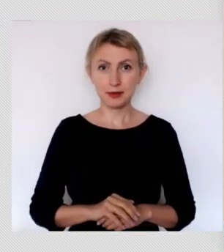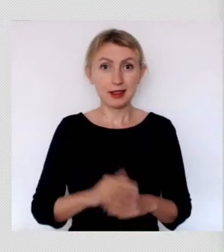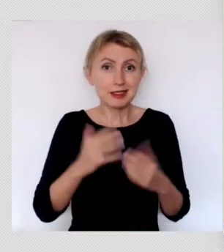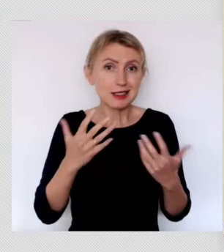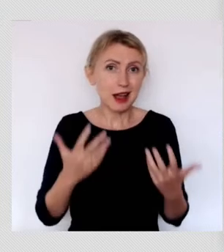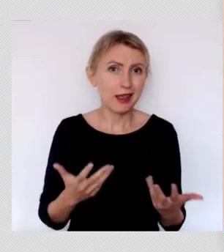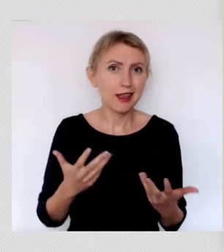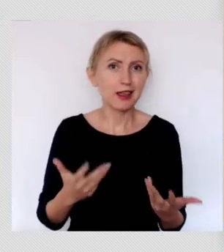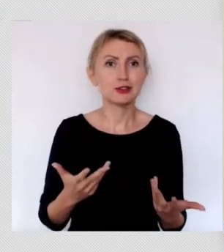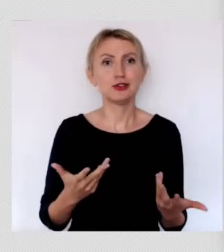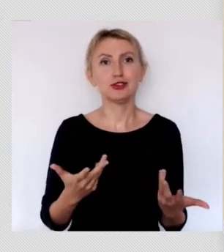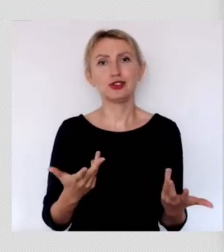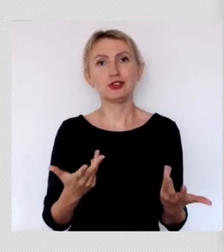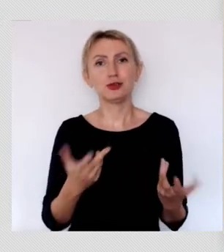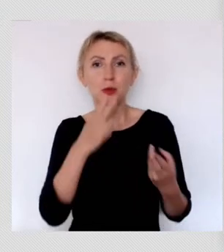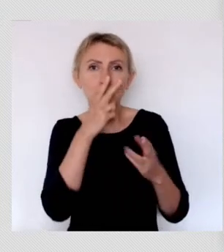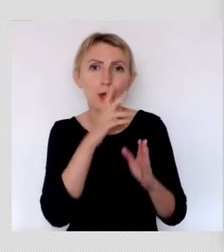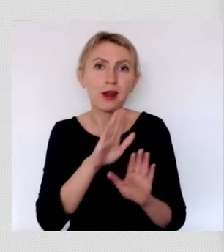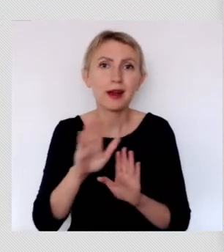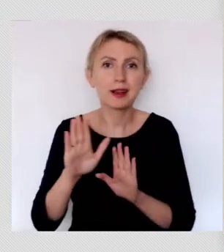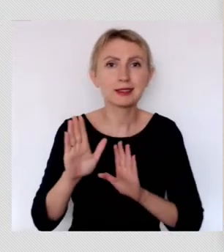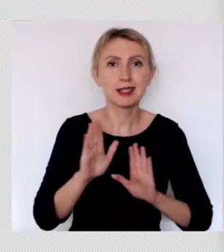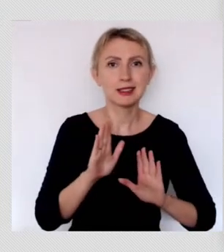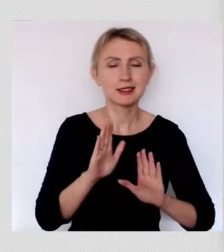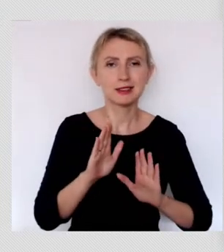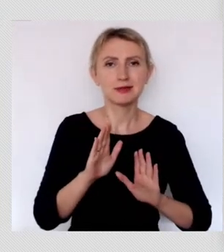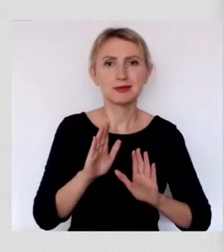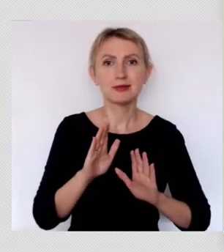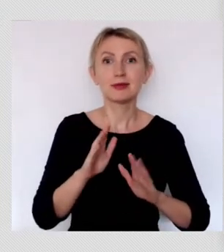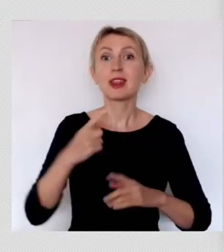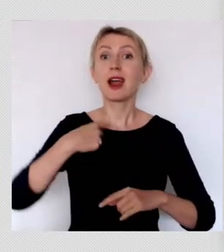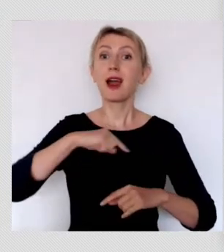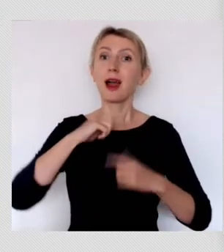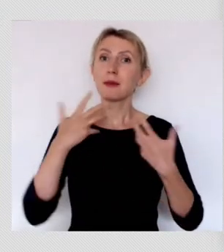zachęcić, wskazać ścieżkę, że jeżeli chcemy